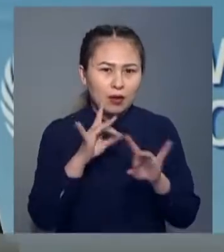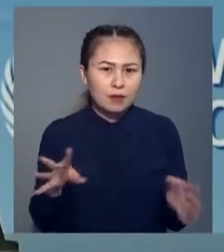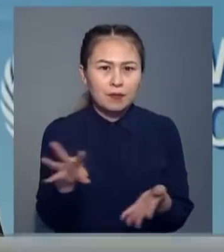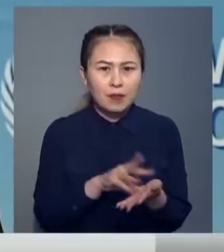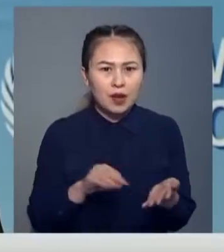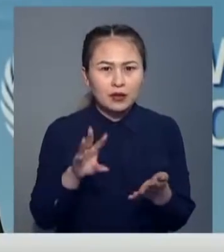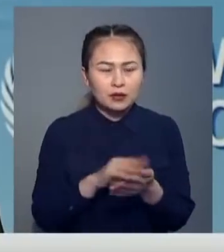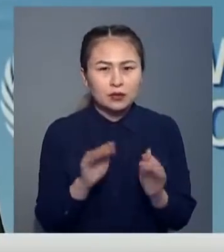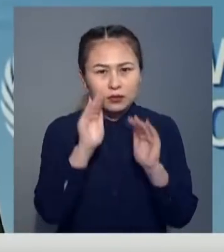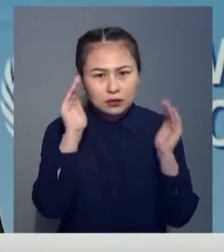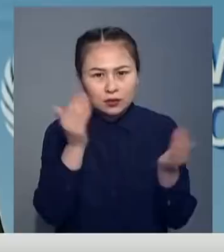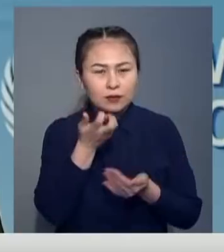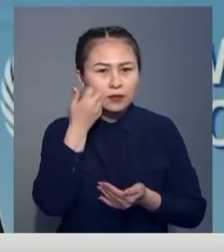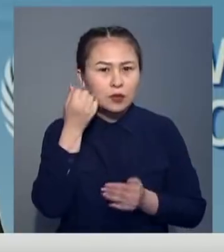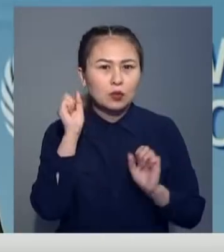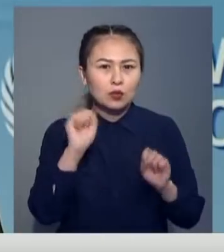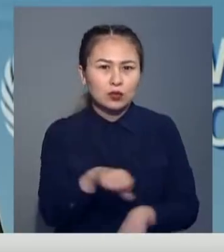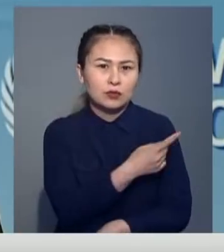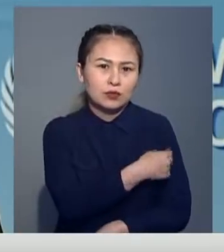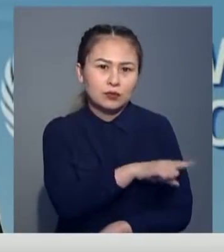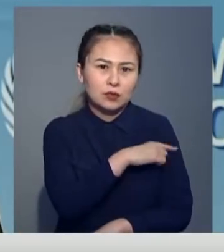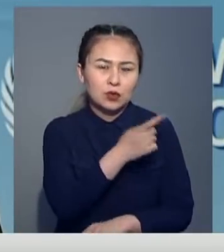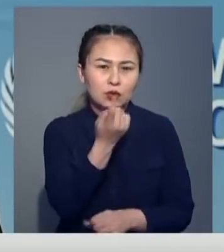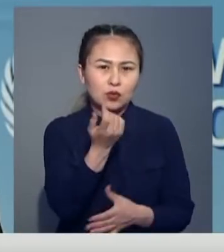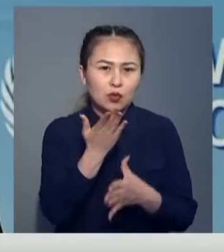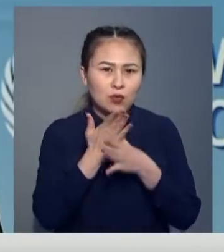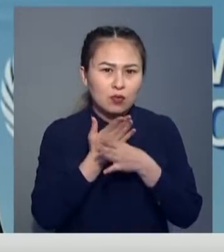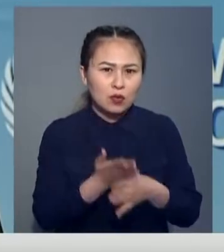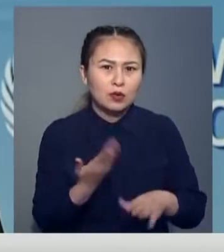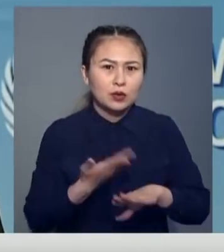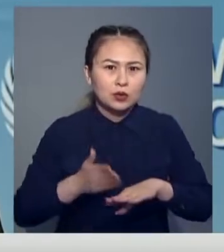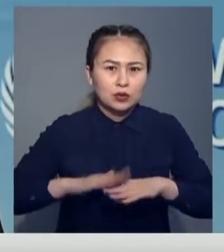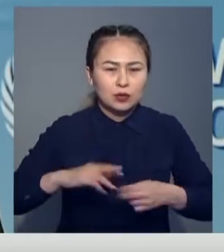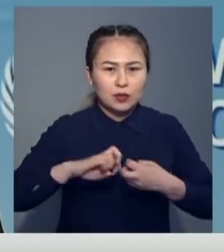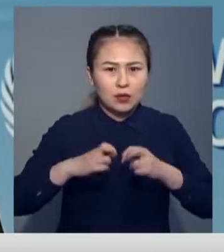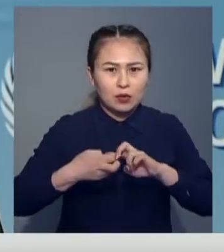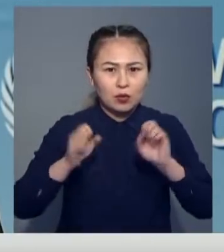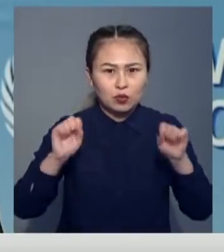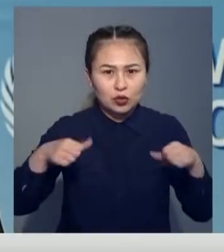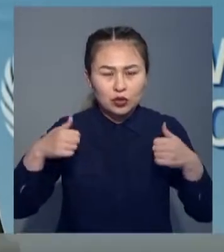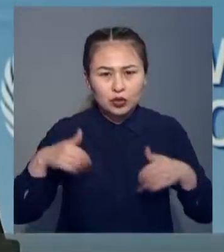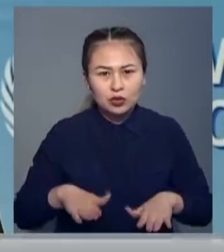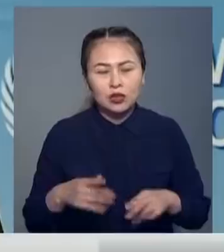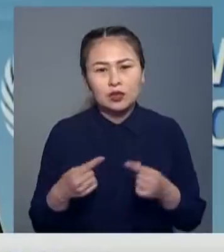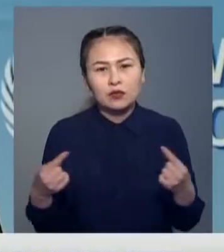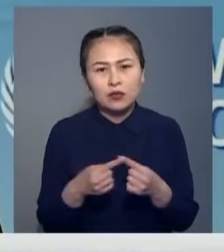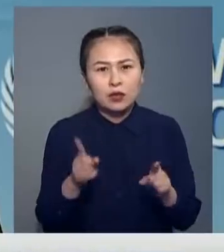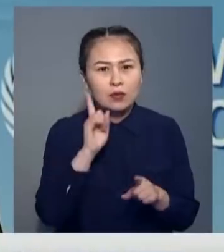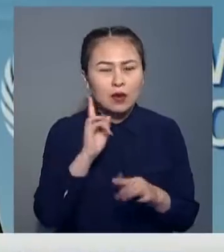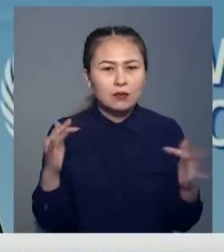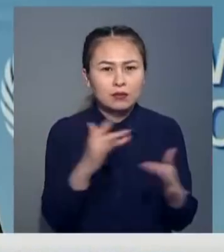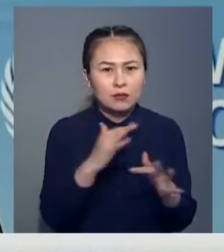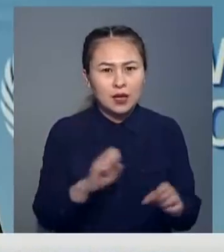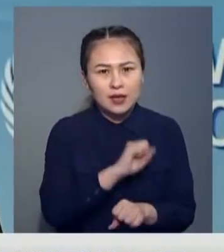келеді. Оқшауланудың арқасында ғана медицина саласына артылған ауыр жүкті жеңілдете аламыз. Адамдардың қозғалысын уақытша тоқтату